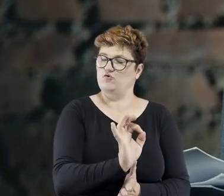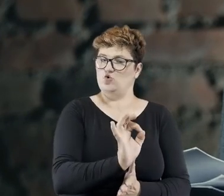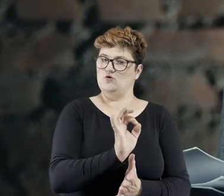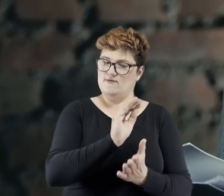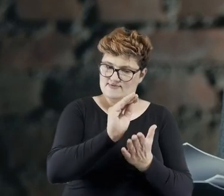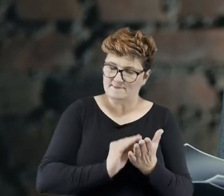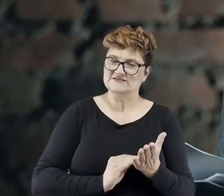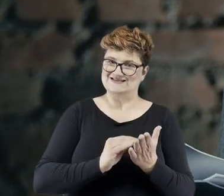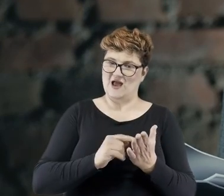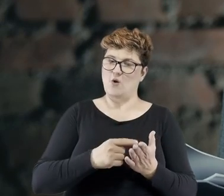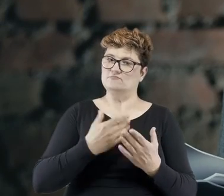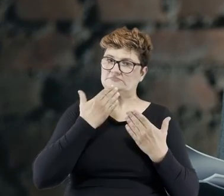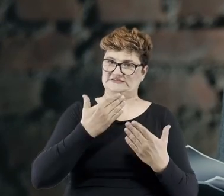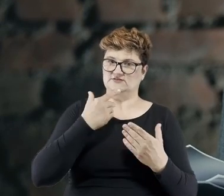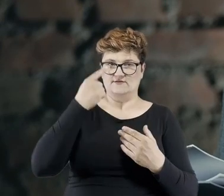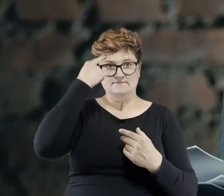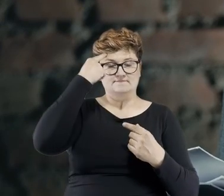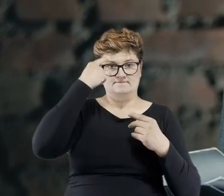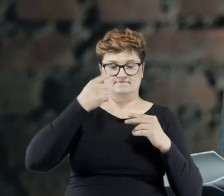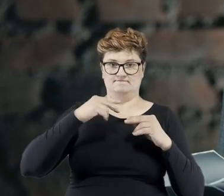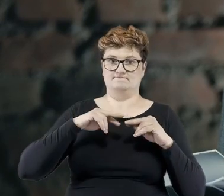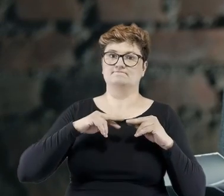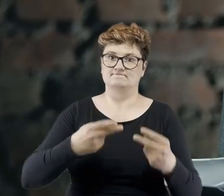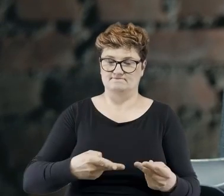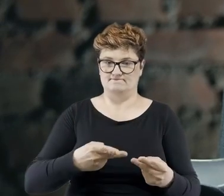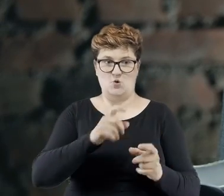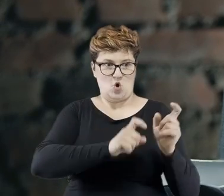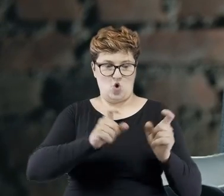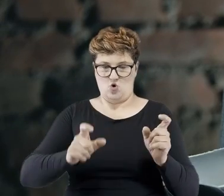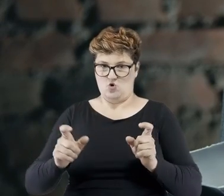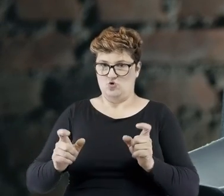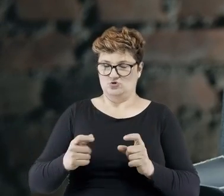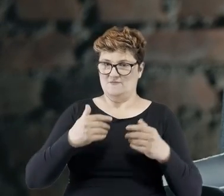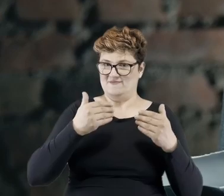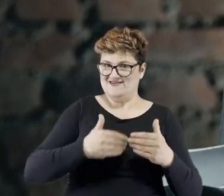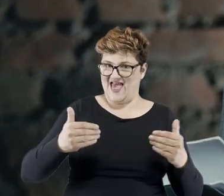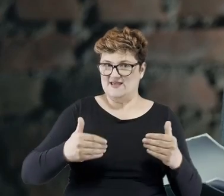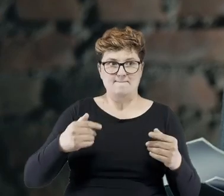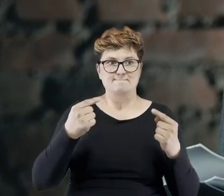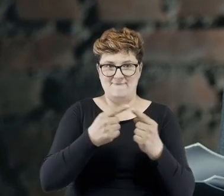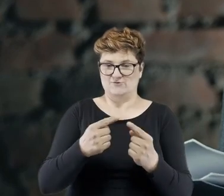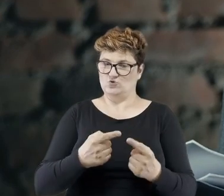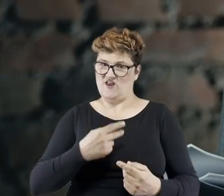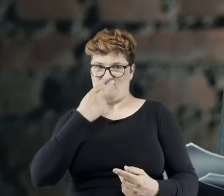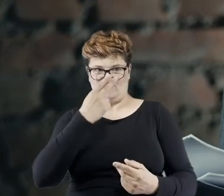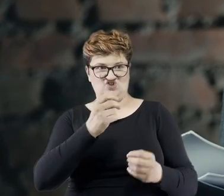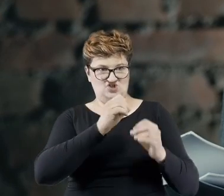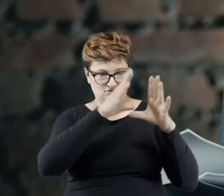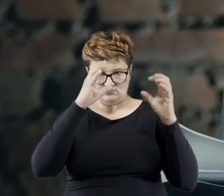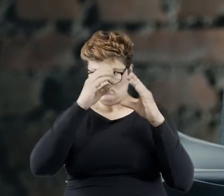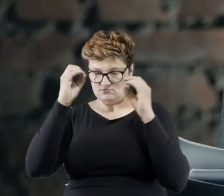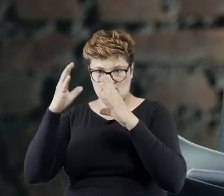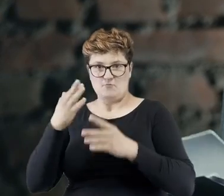to napisała, bo to oddaje sposób myślenia postaci teatralnych, o których pisze. Ona ich widzi, wie, jak